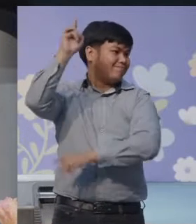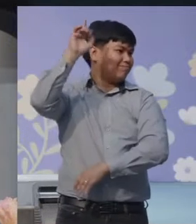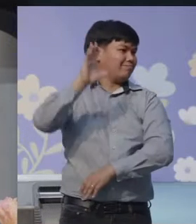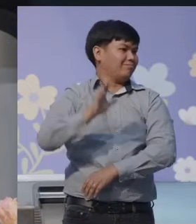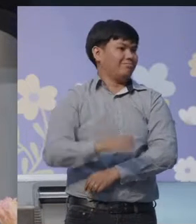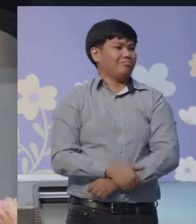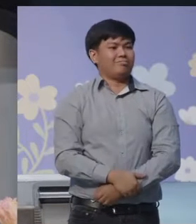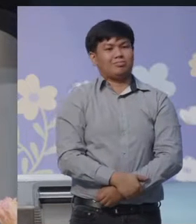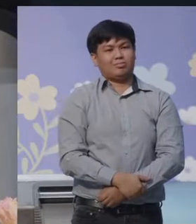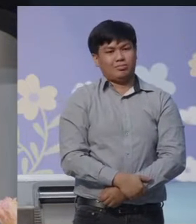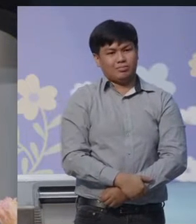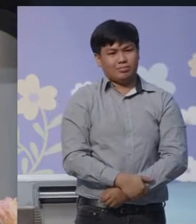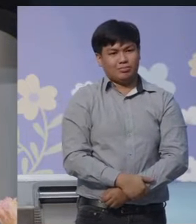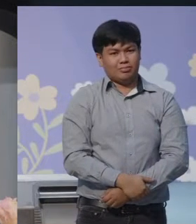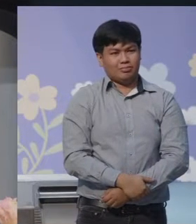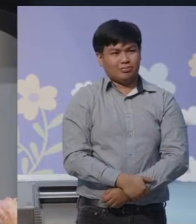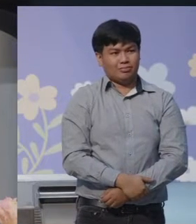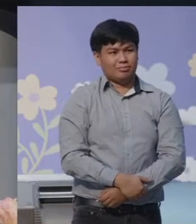Kanya.